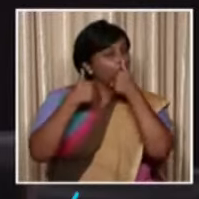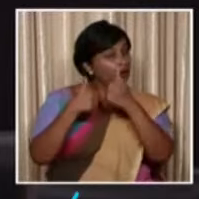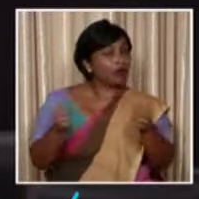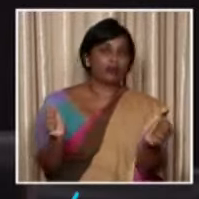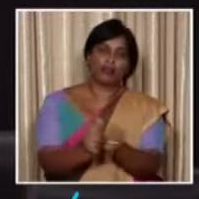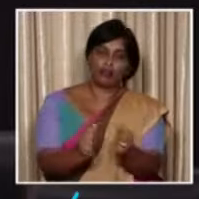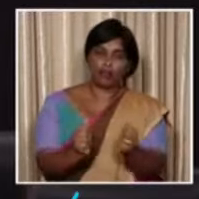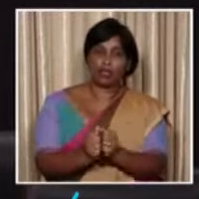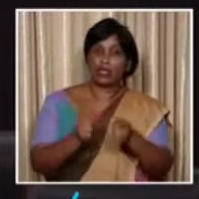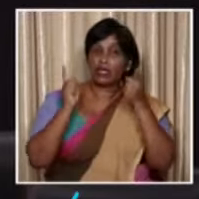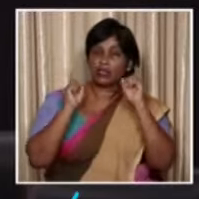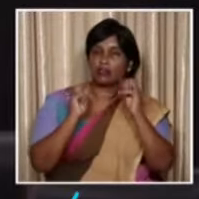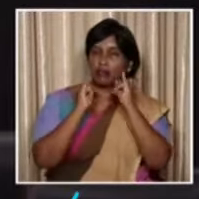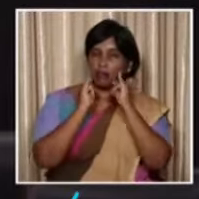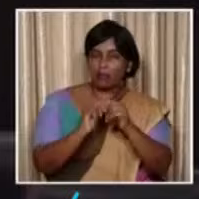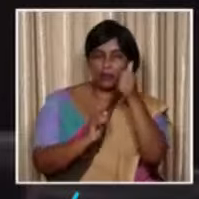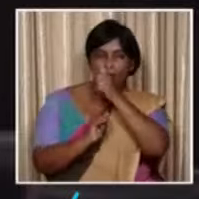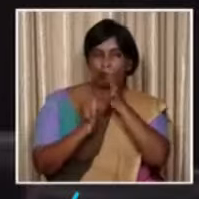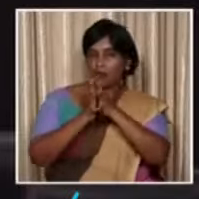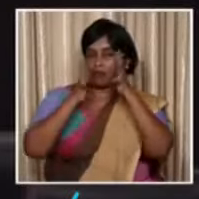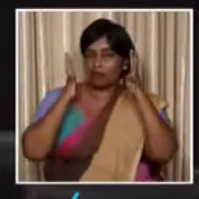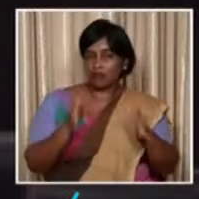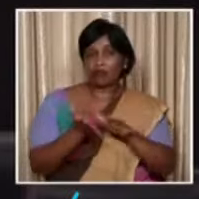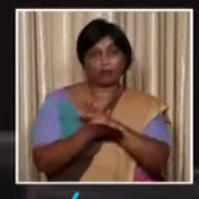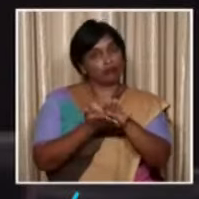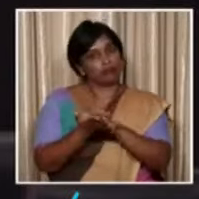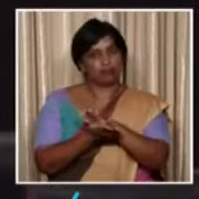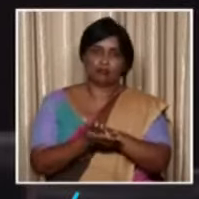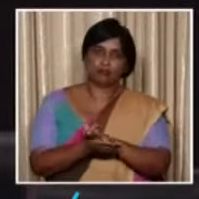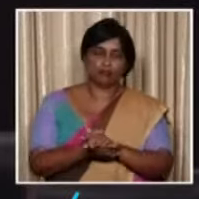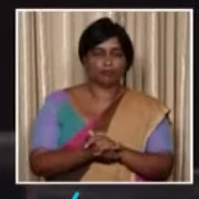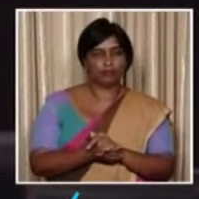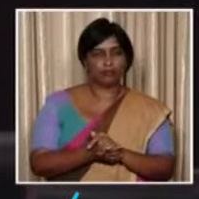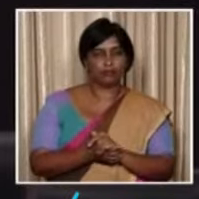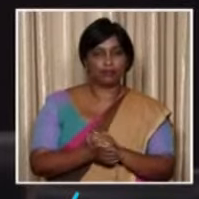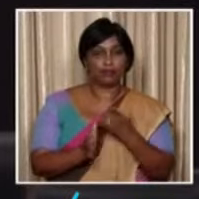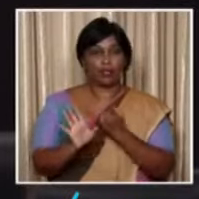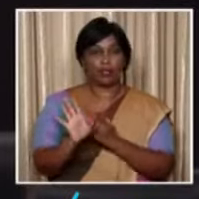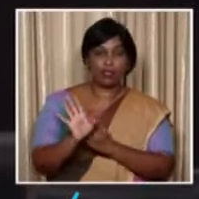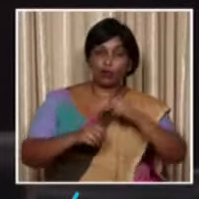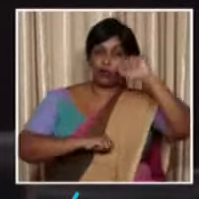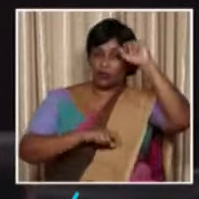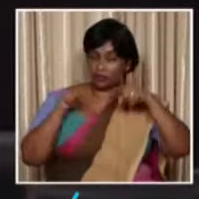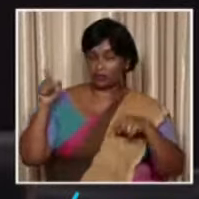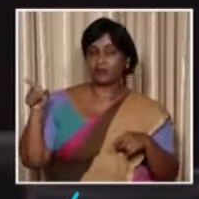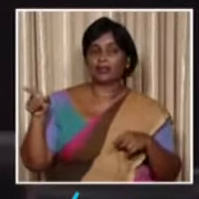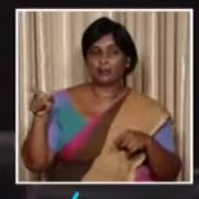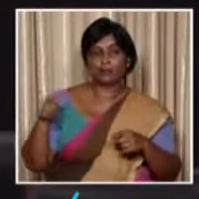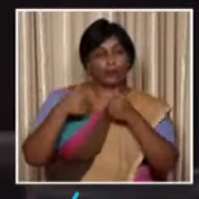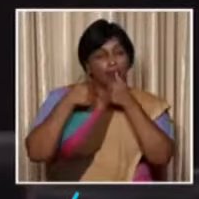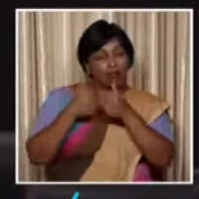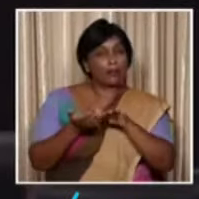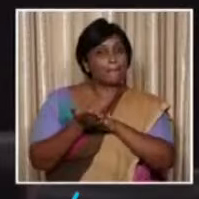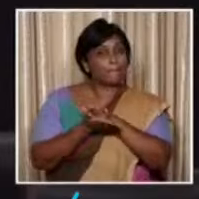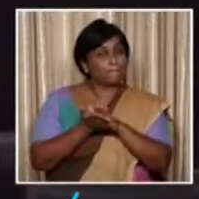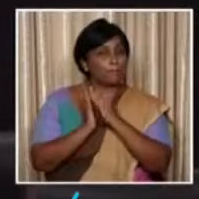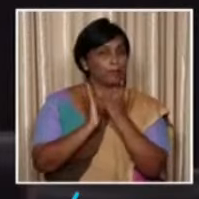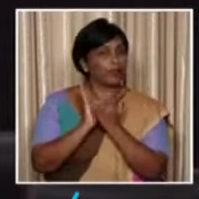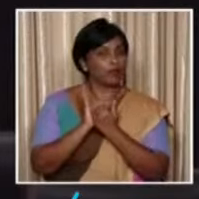කරන්න ක්‍රීඩාවේ දූෂණ ගොඩක් තියෙනවා මේක සුද්ධ කරන්න තරුණ සේවා සභාව හරියට පිළිවෙලට